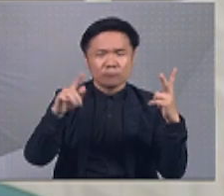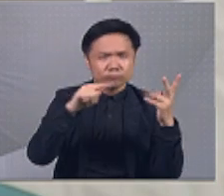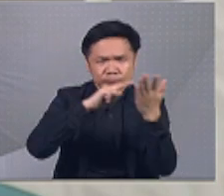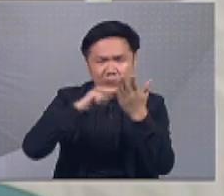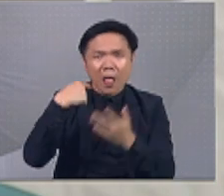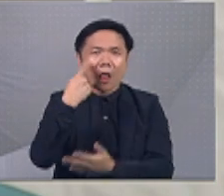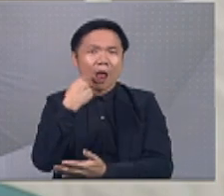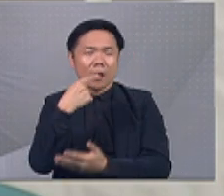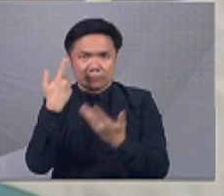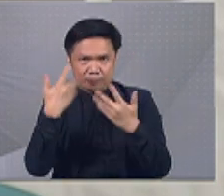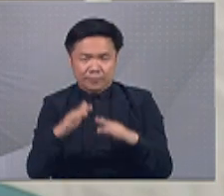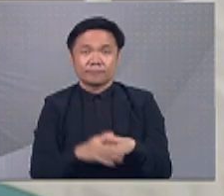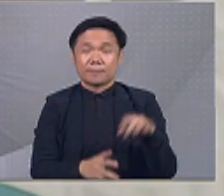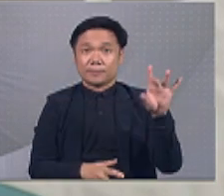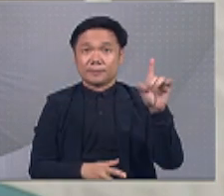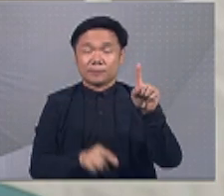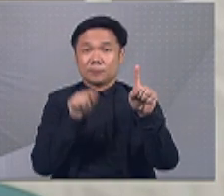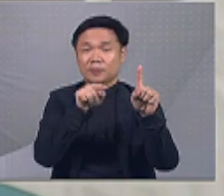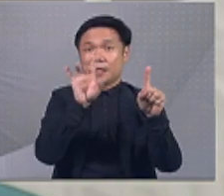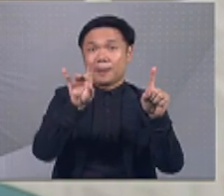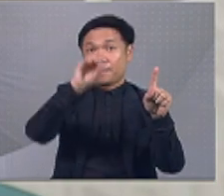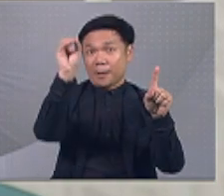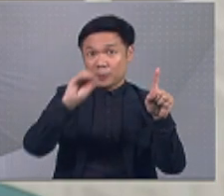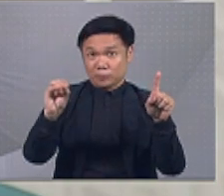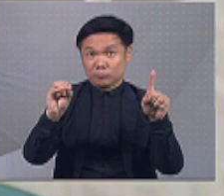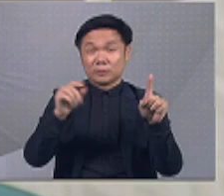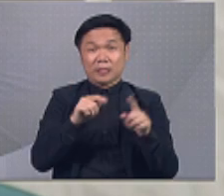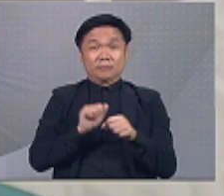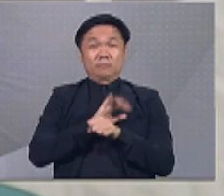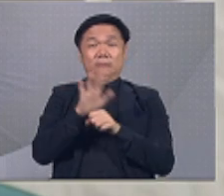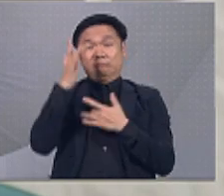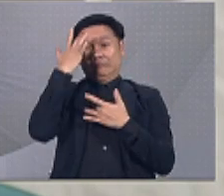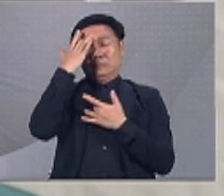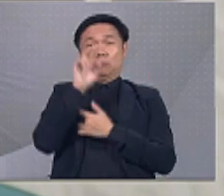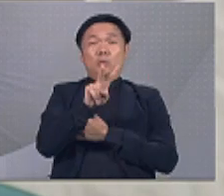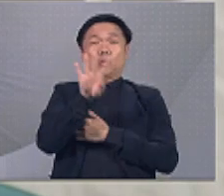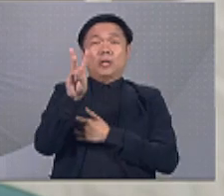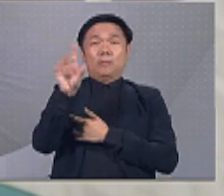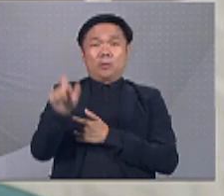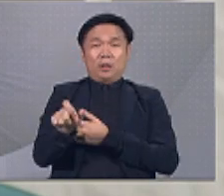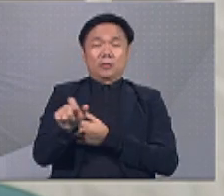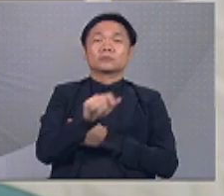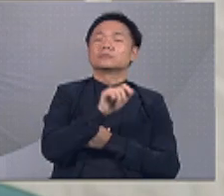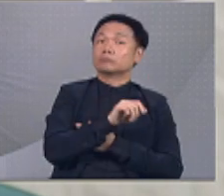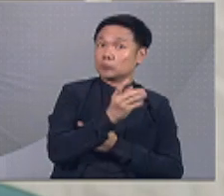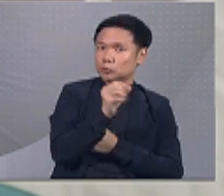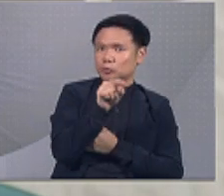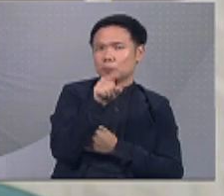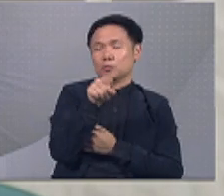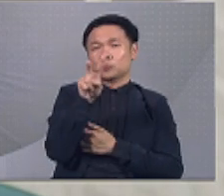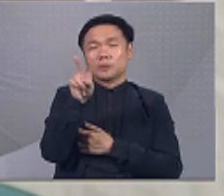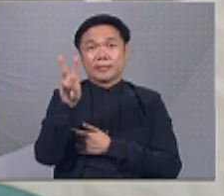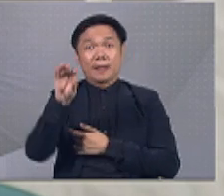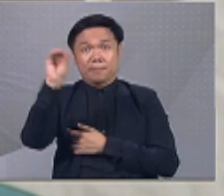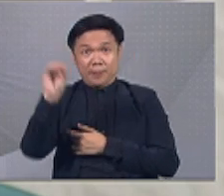81 pukulan 800 jumlah keysen postiga 26 Keys yaitu 02 peratus Michael yang bekerja